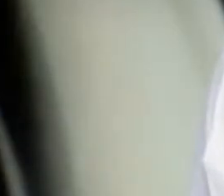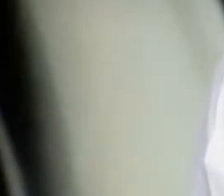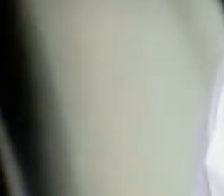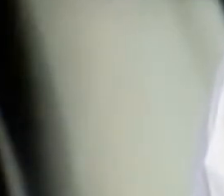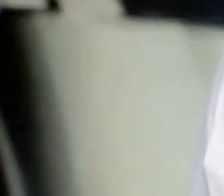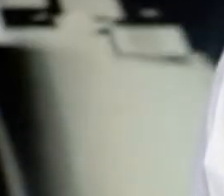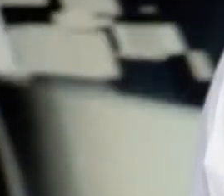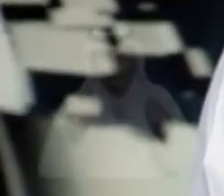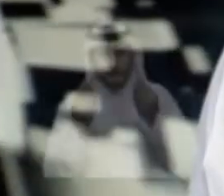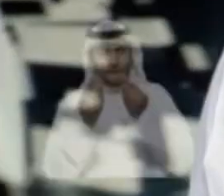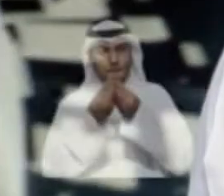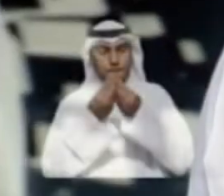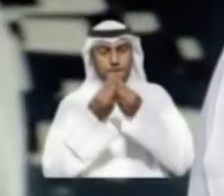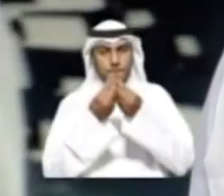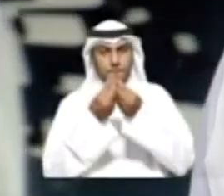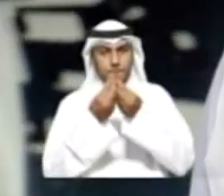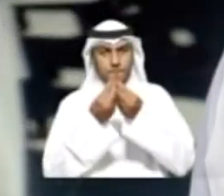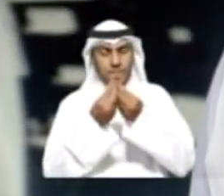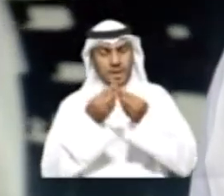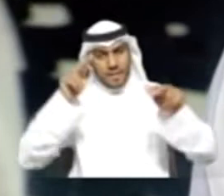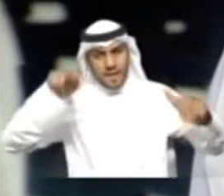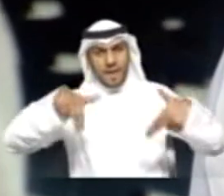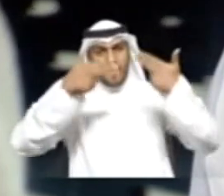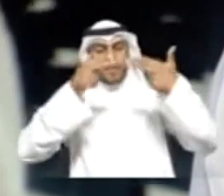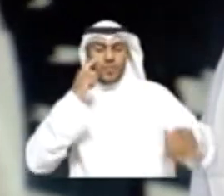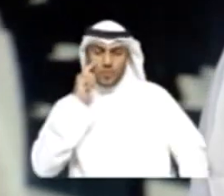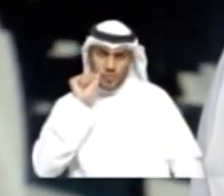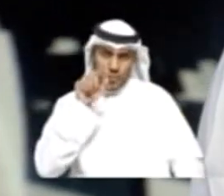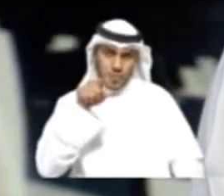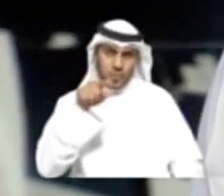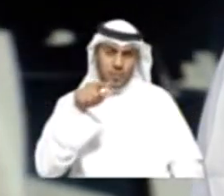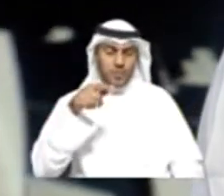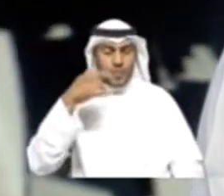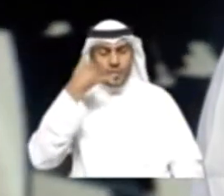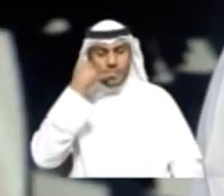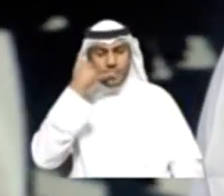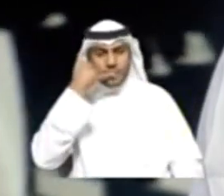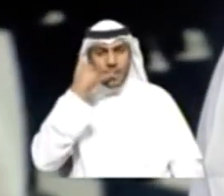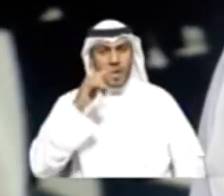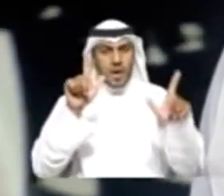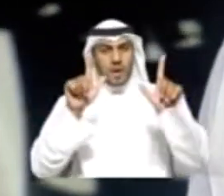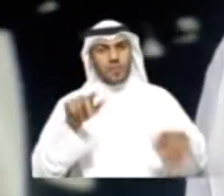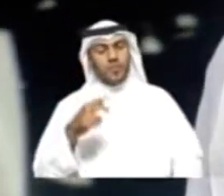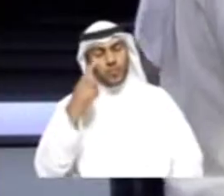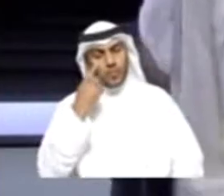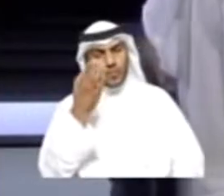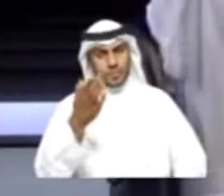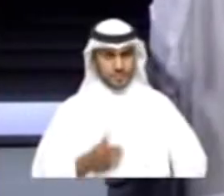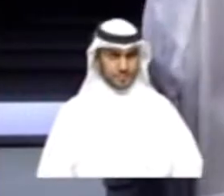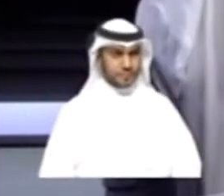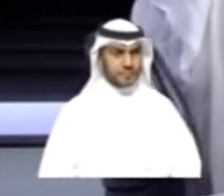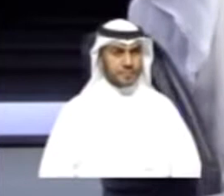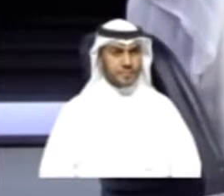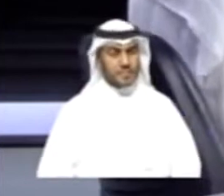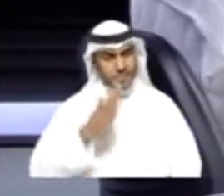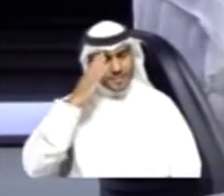ولمزيد من التفاصيل ينضم إلينا مراسل تلفزيون دولة الكويت إلى مجلس الأمة الزميل نواف الشراكي. نواف،